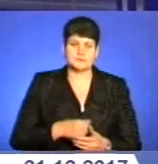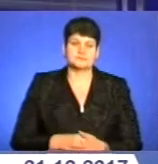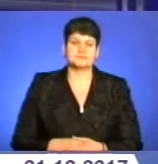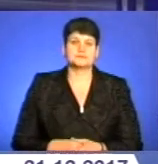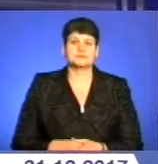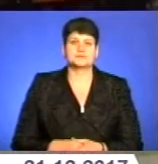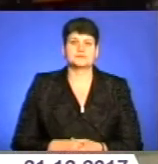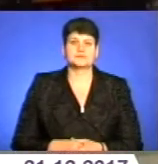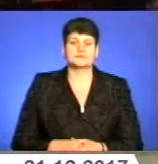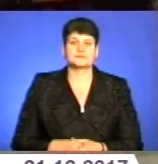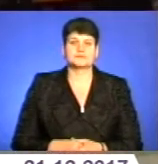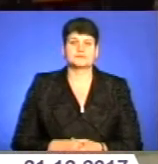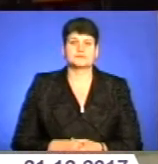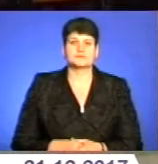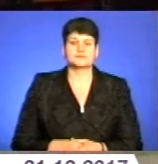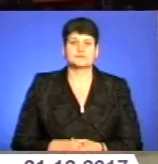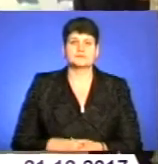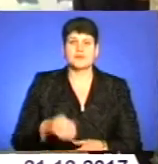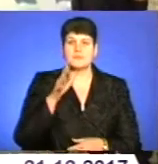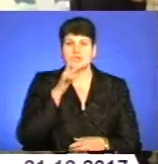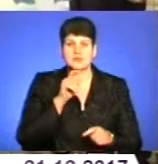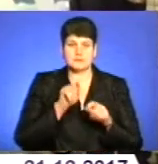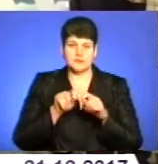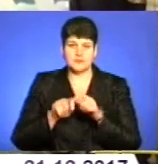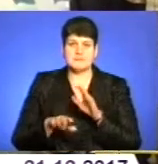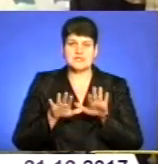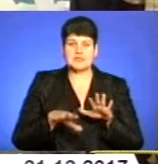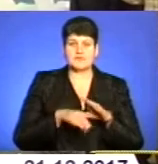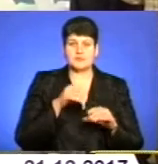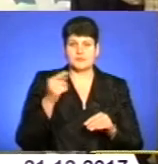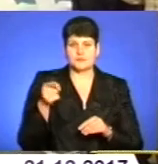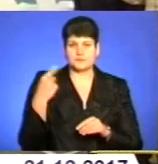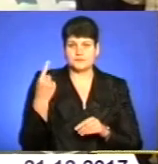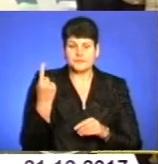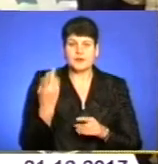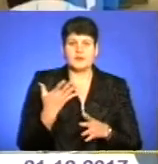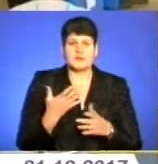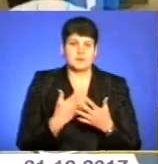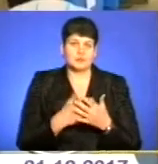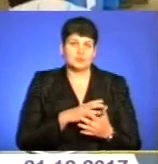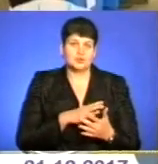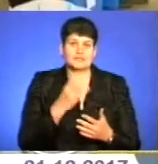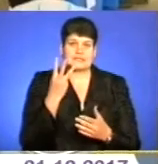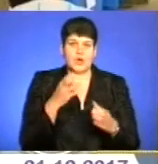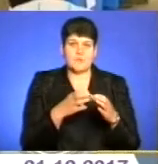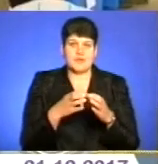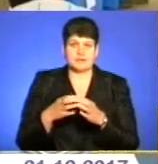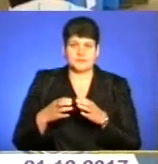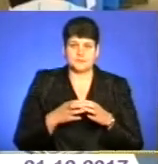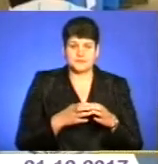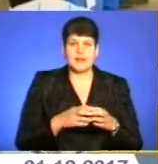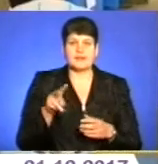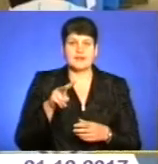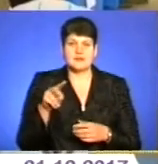сюжеті. Під час моніторингу місцевих виборів на Тернопільщині предметом дослідження були три об'єднаних територіальних громади –